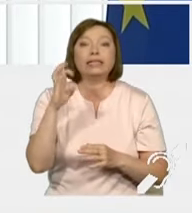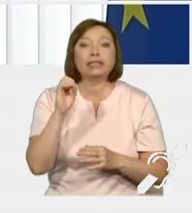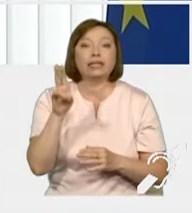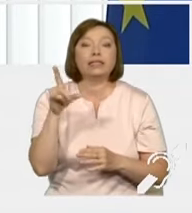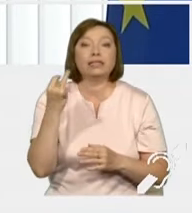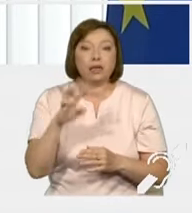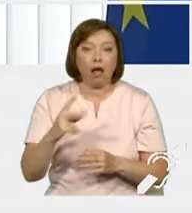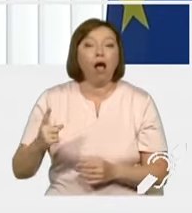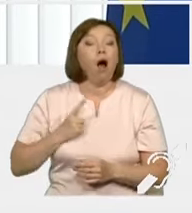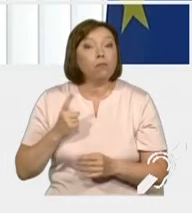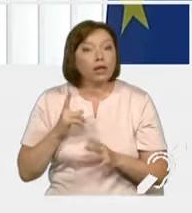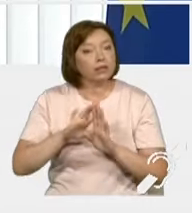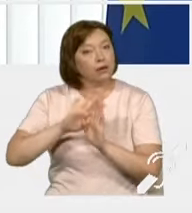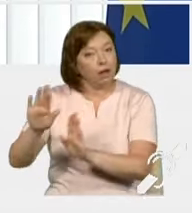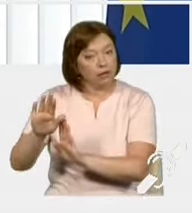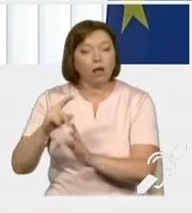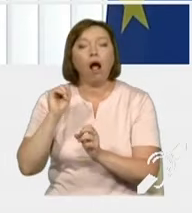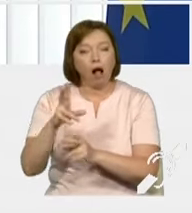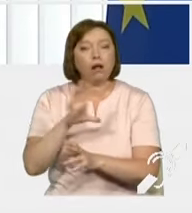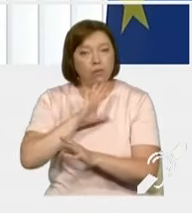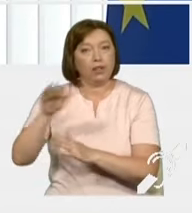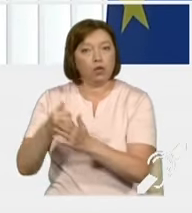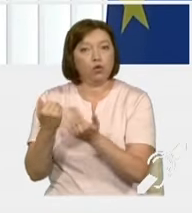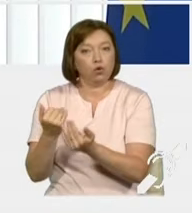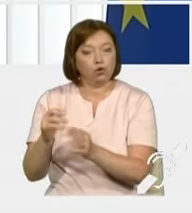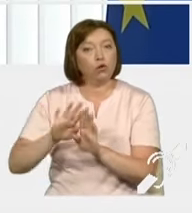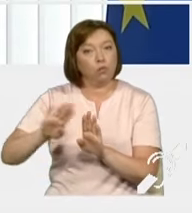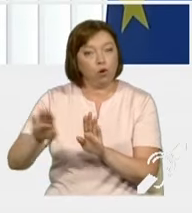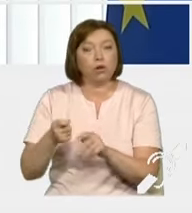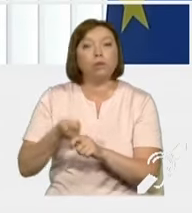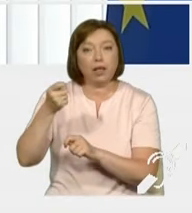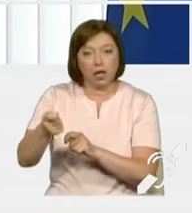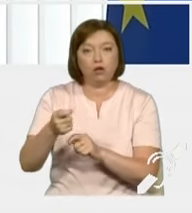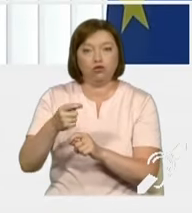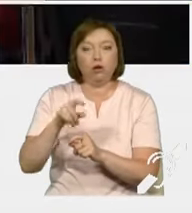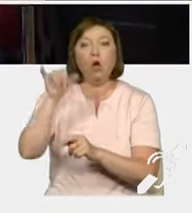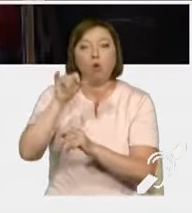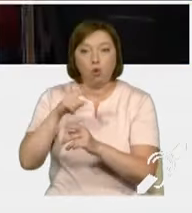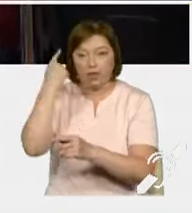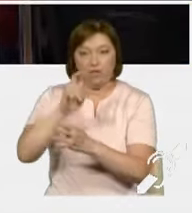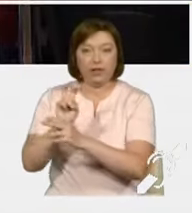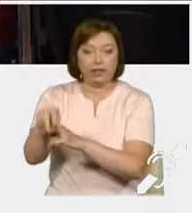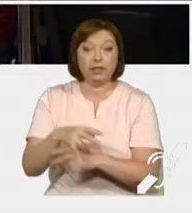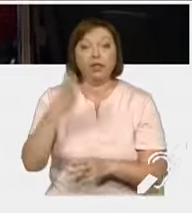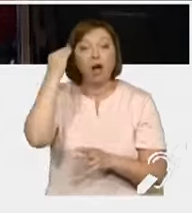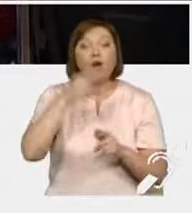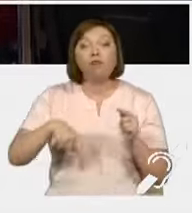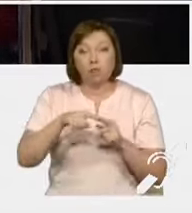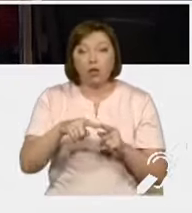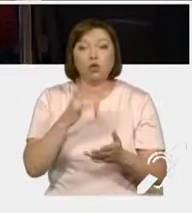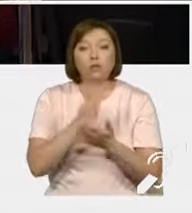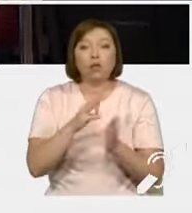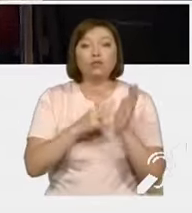se desfășoară în regim obișnuit, ca și până acum, cu depunerea documentelor la universitate. În Republica Moldova